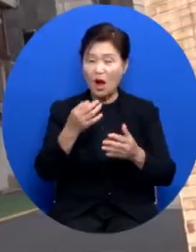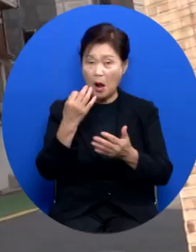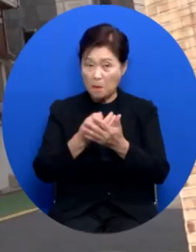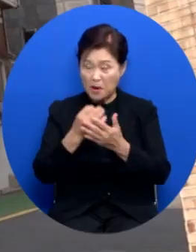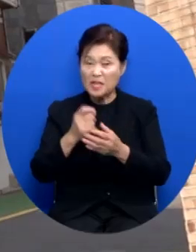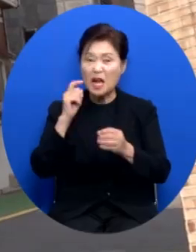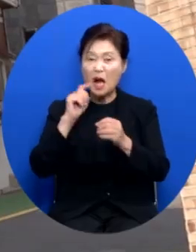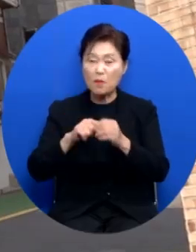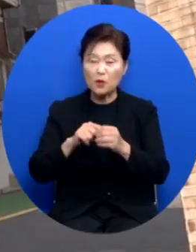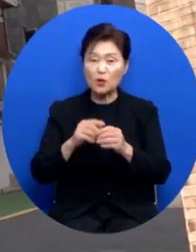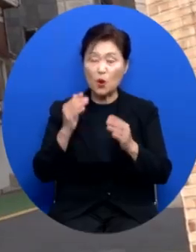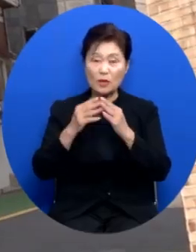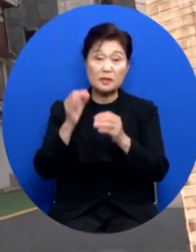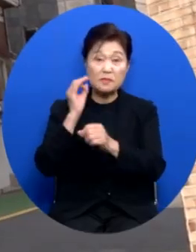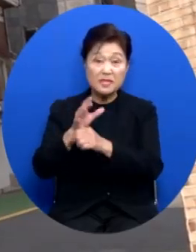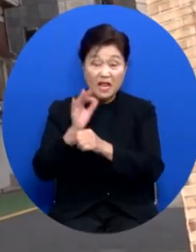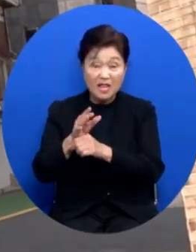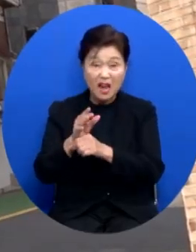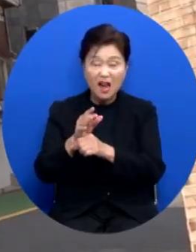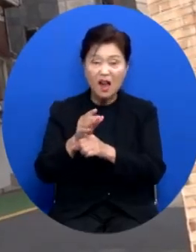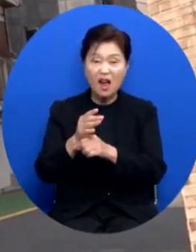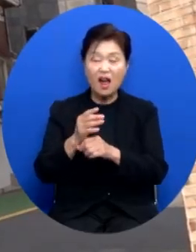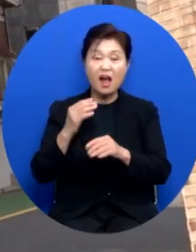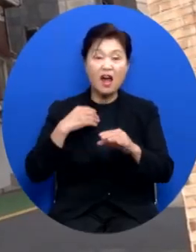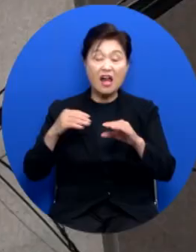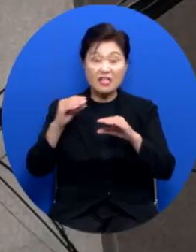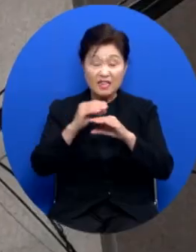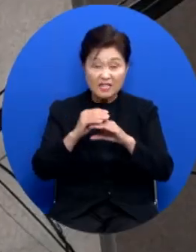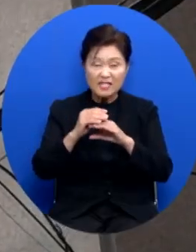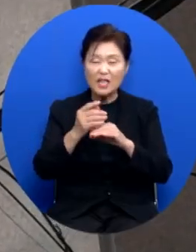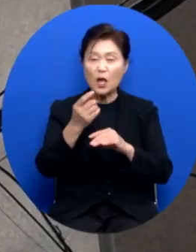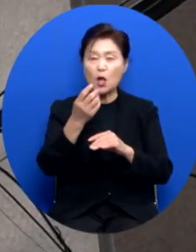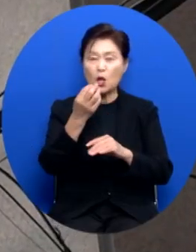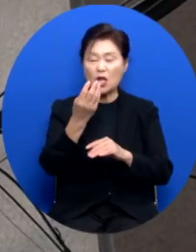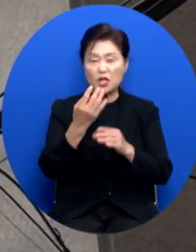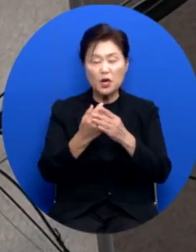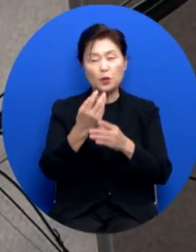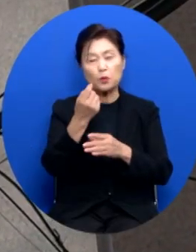주택 매수에 나서는 갭 투자의 수요가 늘어날 수 있다는 관측이 나오고 있습니다.